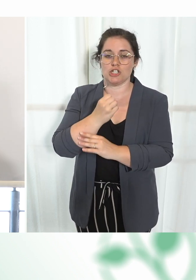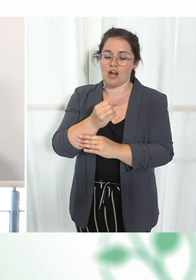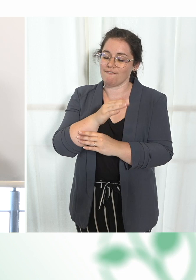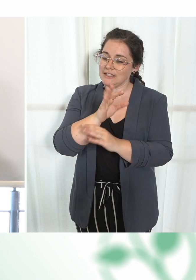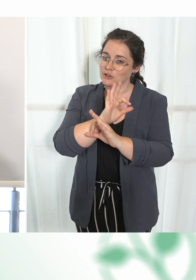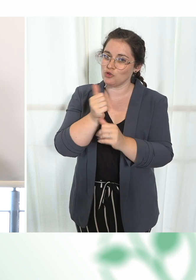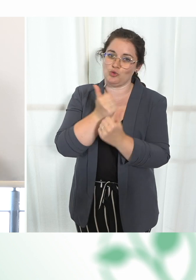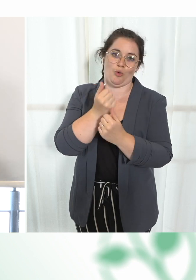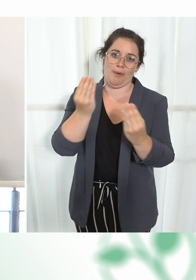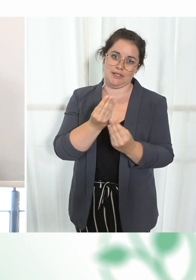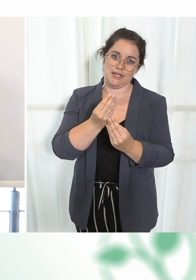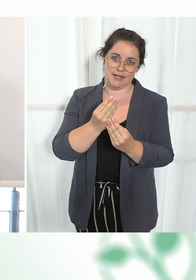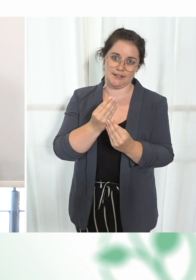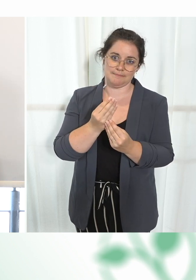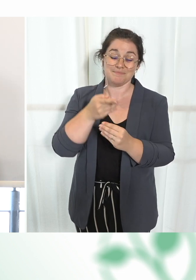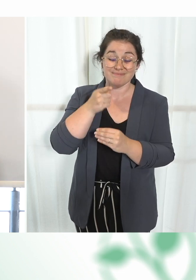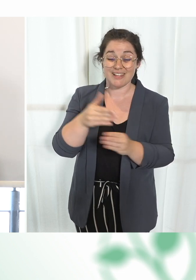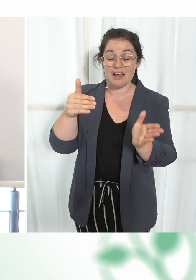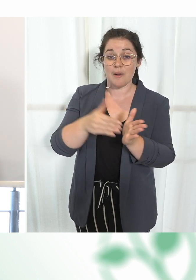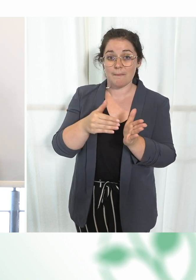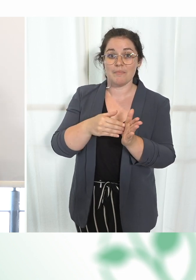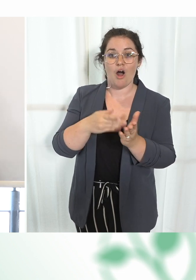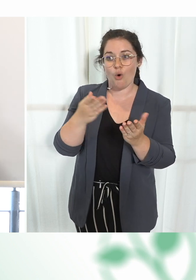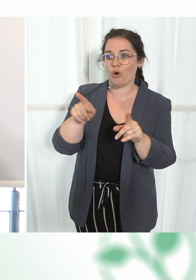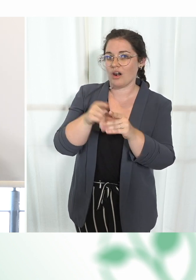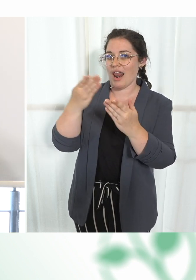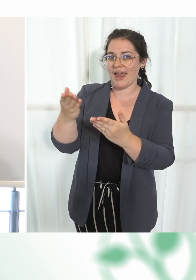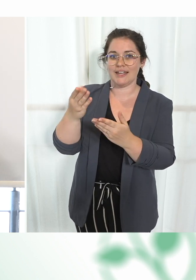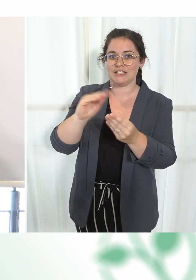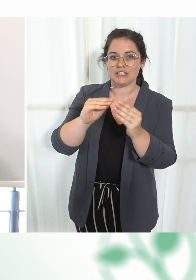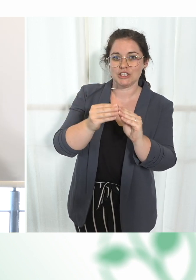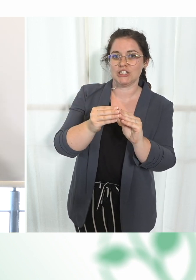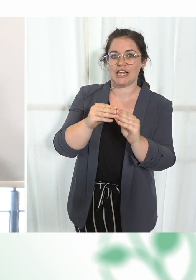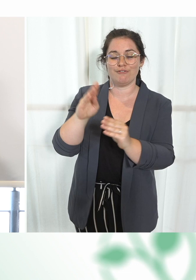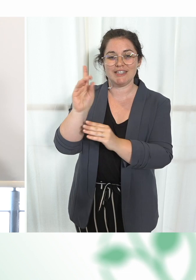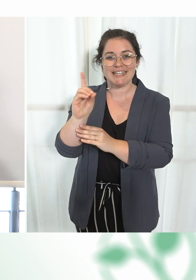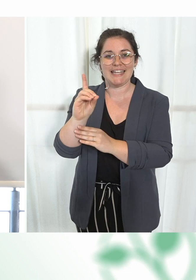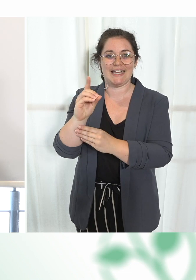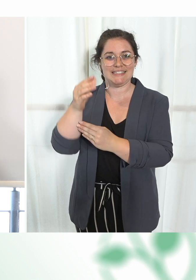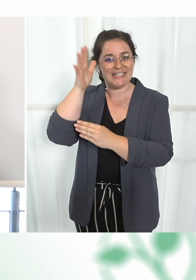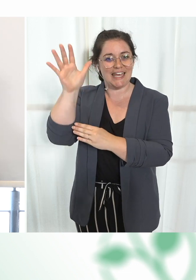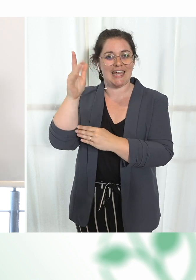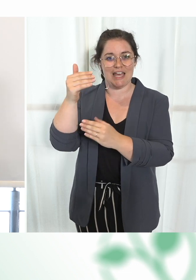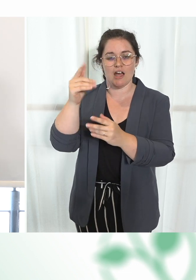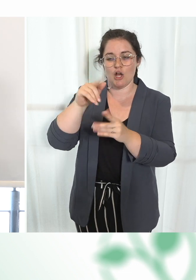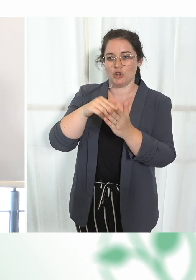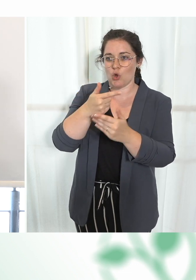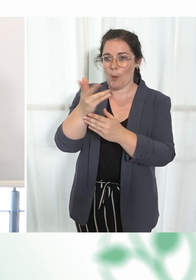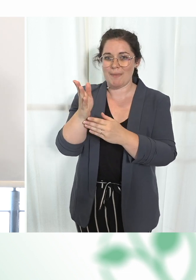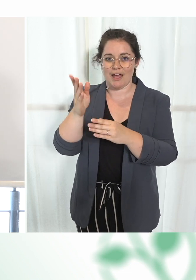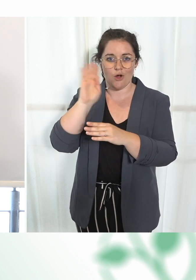Erfolge und dafür brauchen wir so ein Dens Bio, IKEA und wir werden heute noch vieles mehr hören und haben es in den letzten Zero Projects